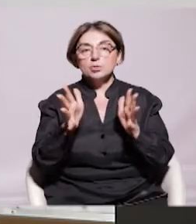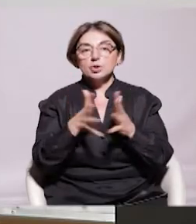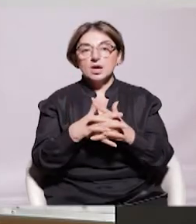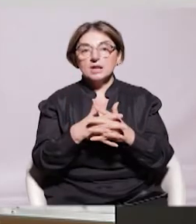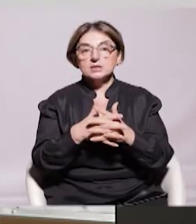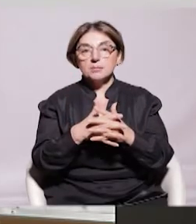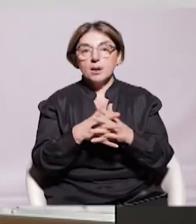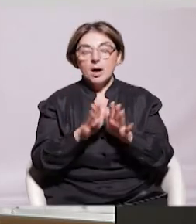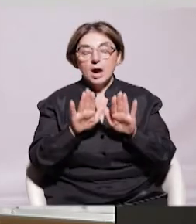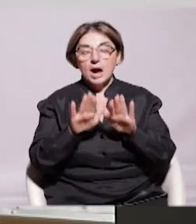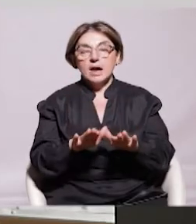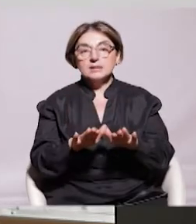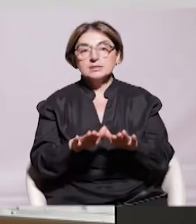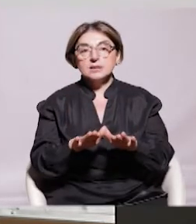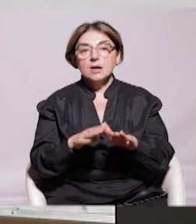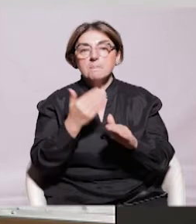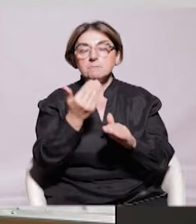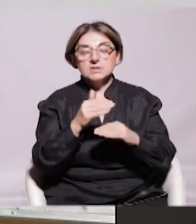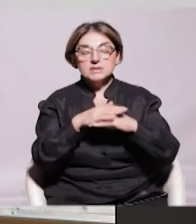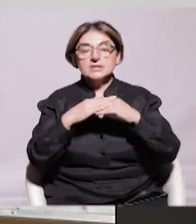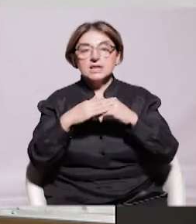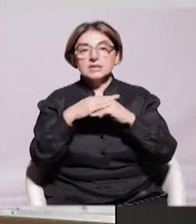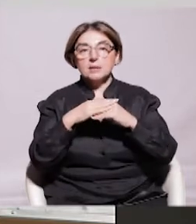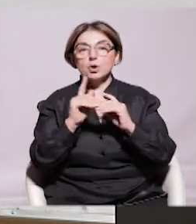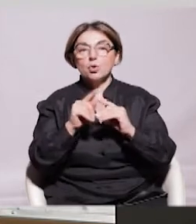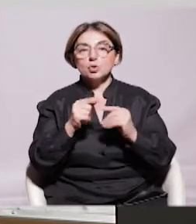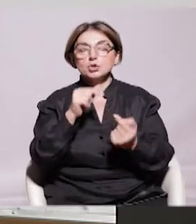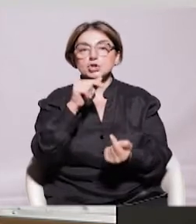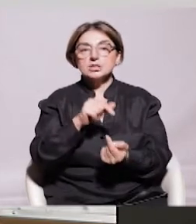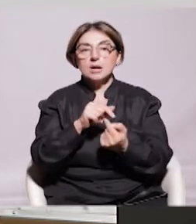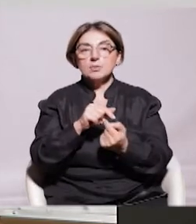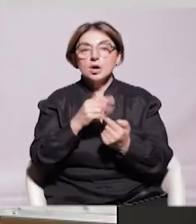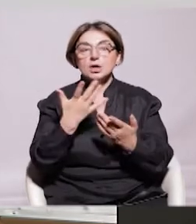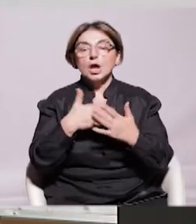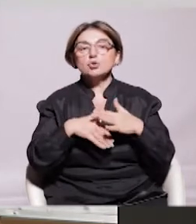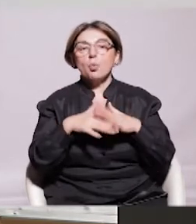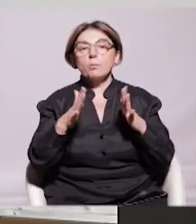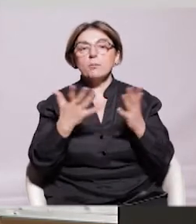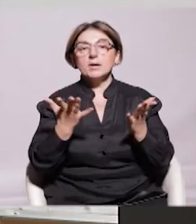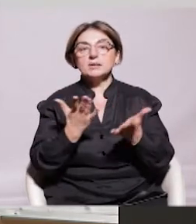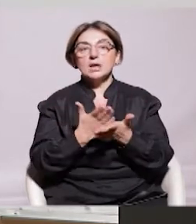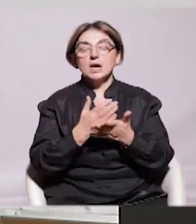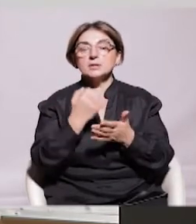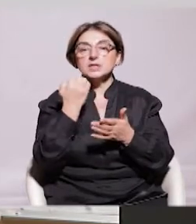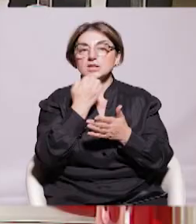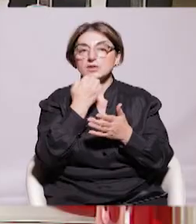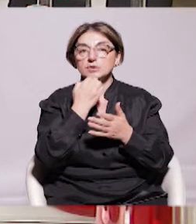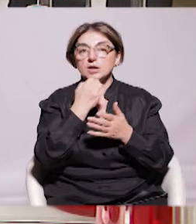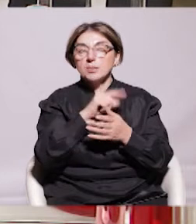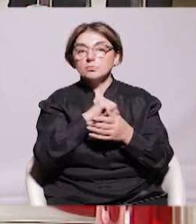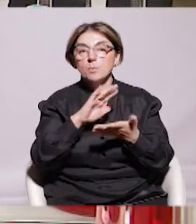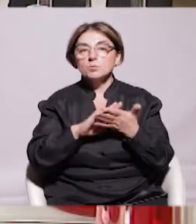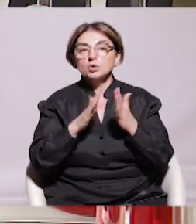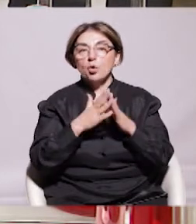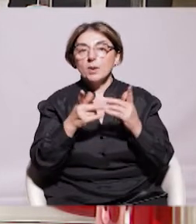ქიმიური რეაქცია, მოთავსებული არის მის ზედაპირზე. და შესაბამისად, რაც უფრო მეტია